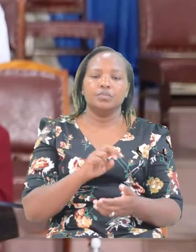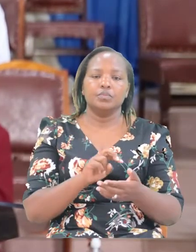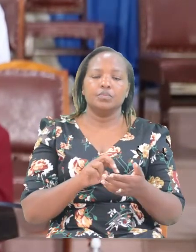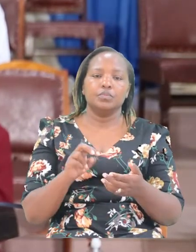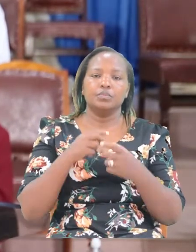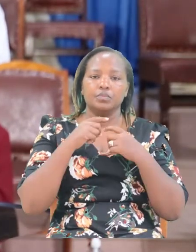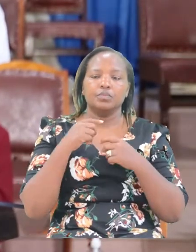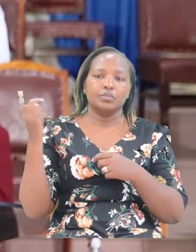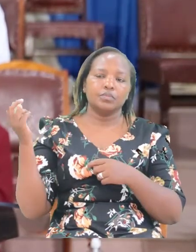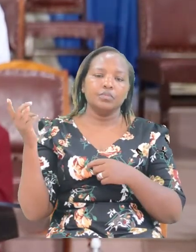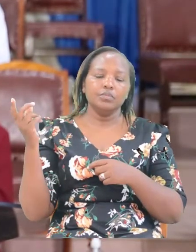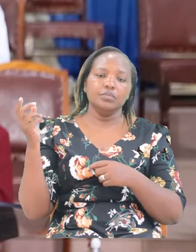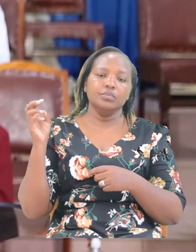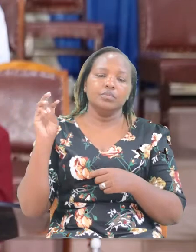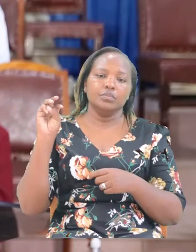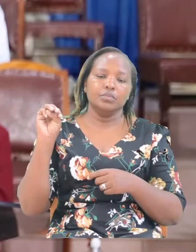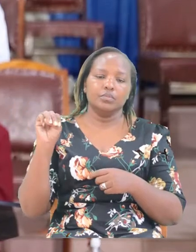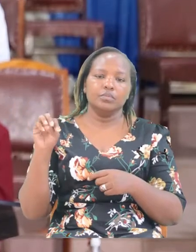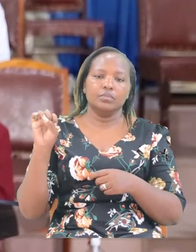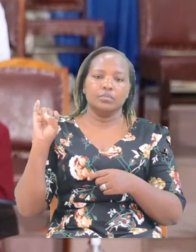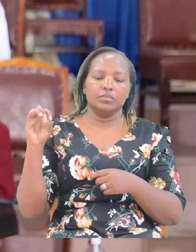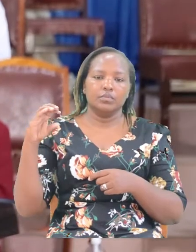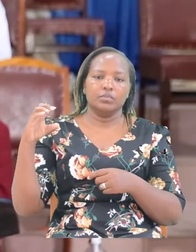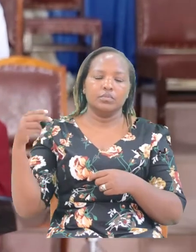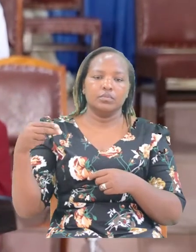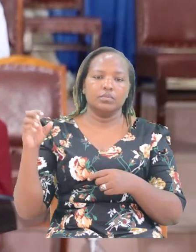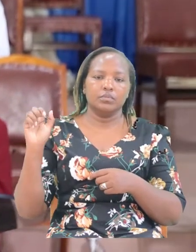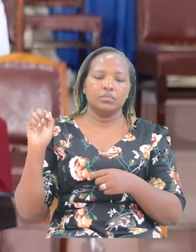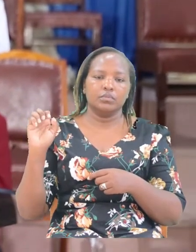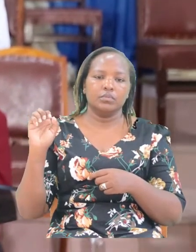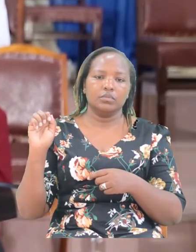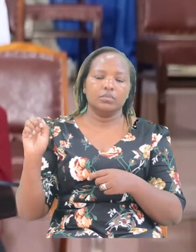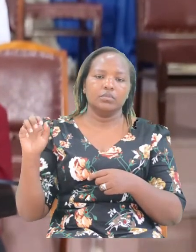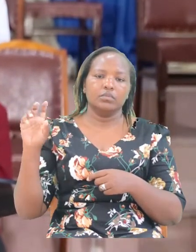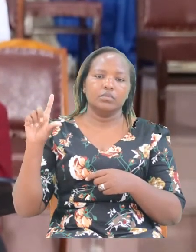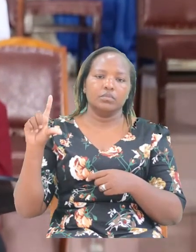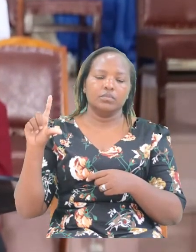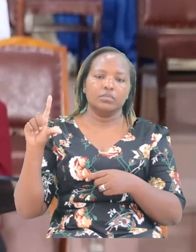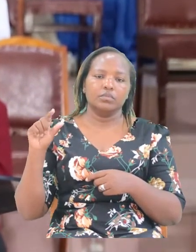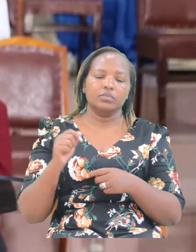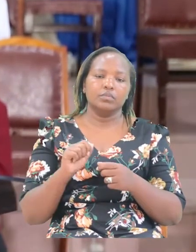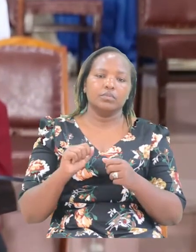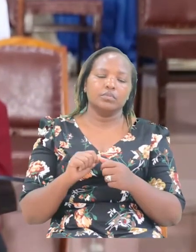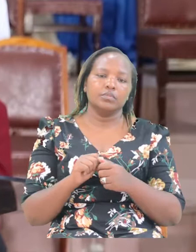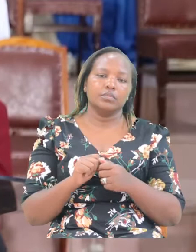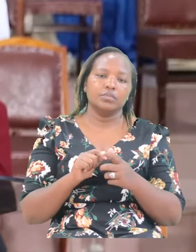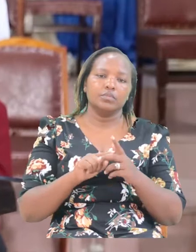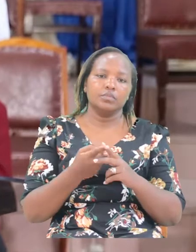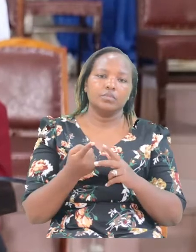Anayewasomea ni Michael Mwathe. Kristo ni Bwana katika maisha yangu. Tunaanza.